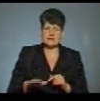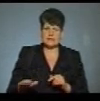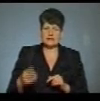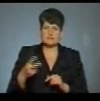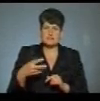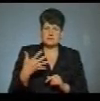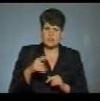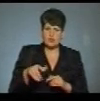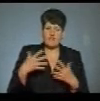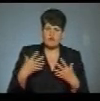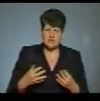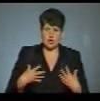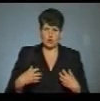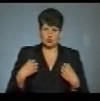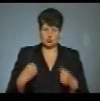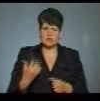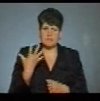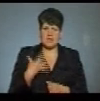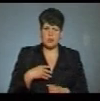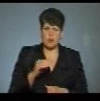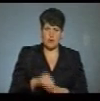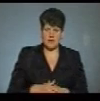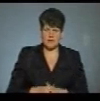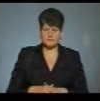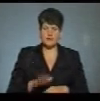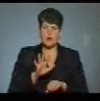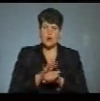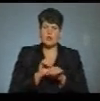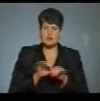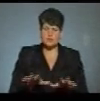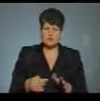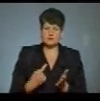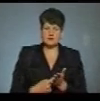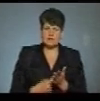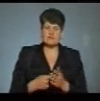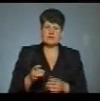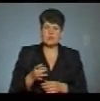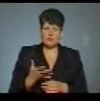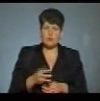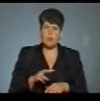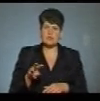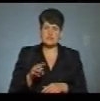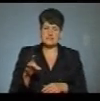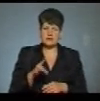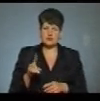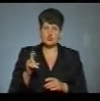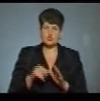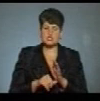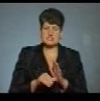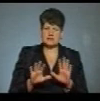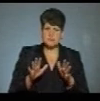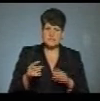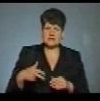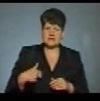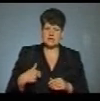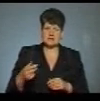25 людей вже одужали, 5 – померли. Коронавірус підтвердили в таких районах. Монастирський район – 160 випадків,